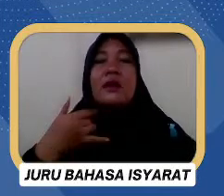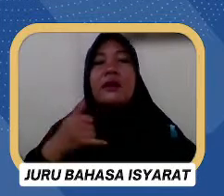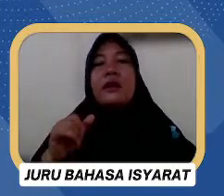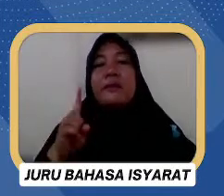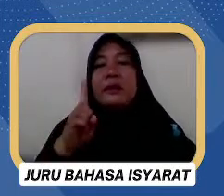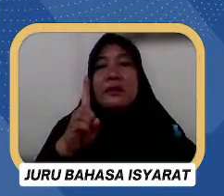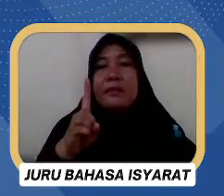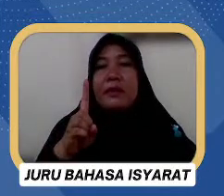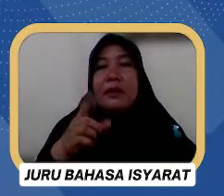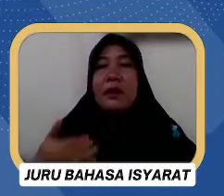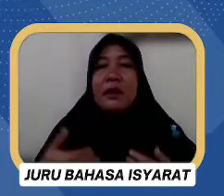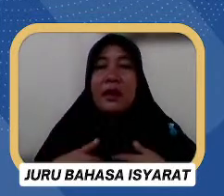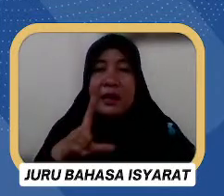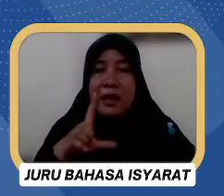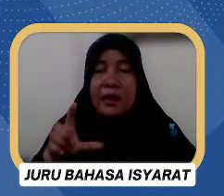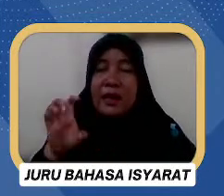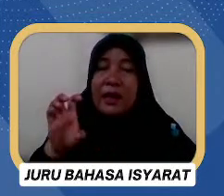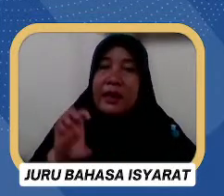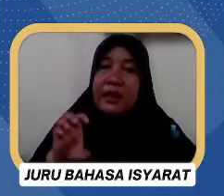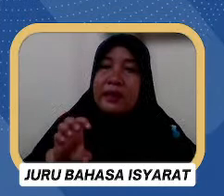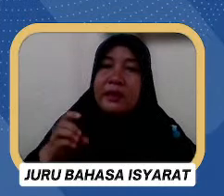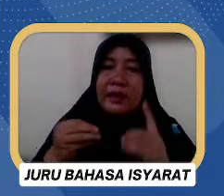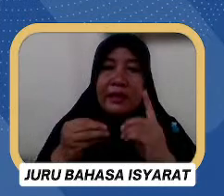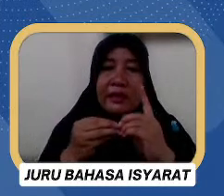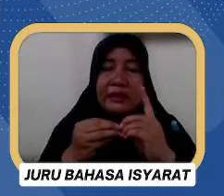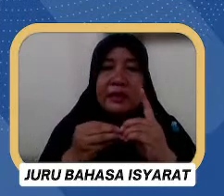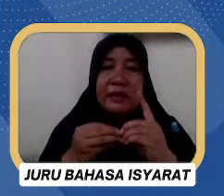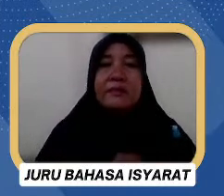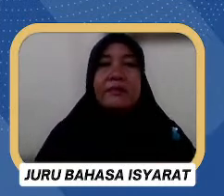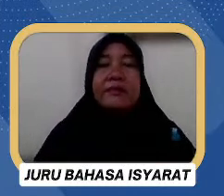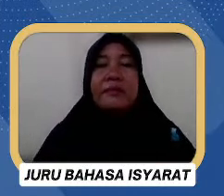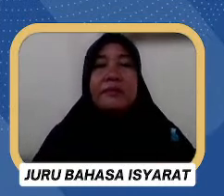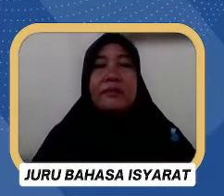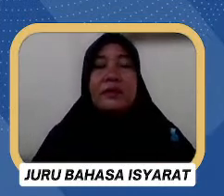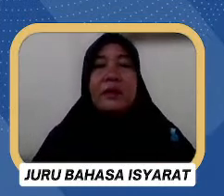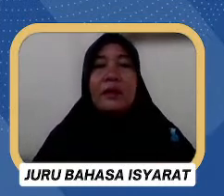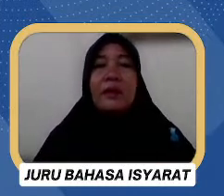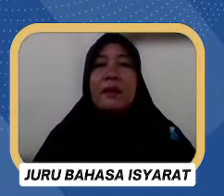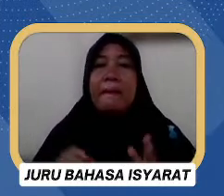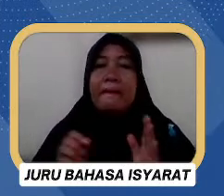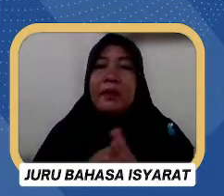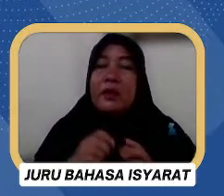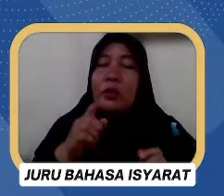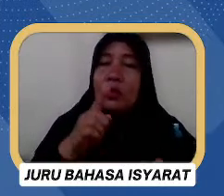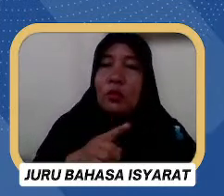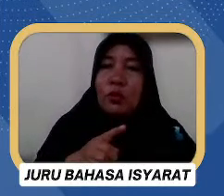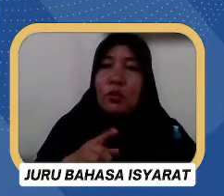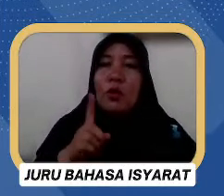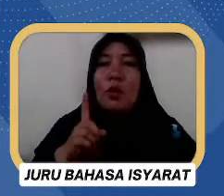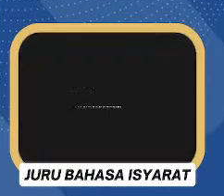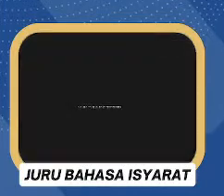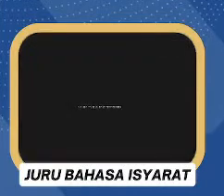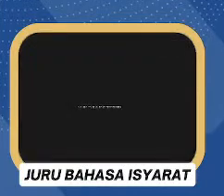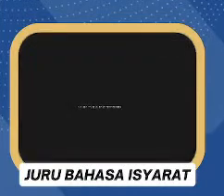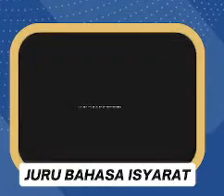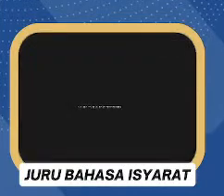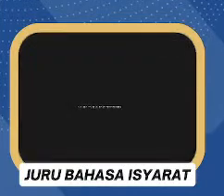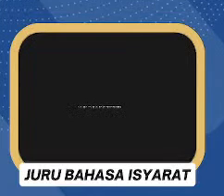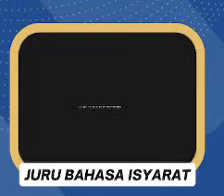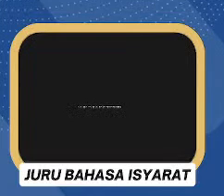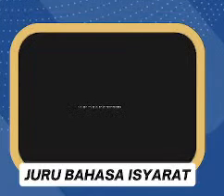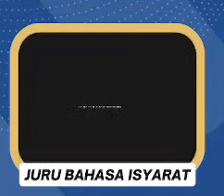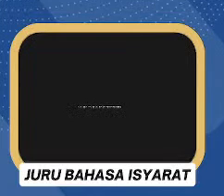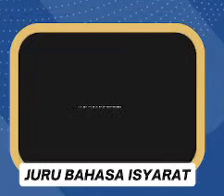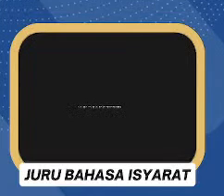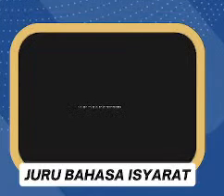Etika digital berarti di situ adalah menyentuh individu, menyentuh kelompok-kelompok sosial di